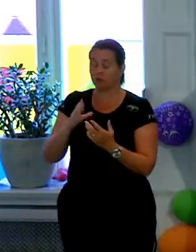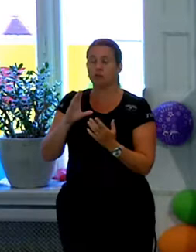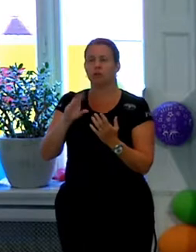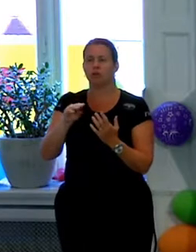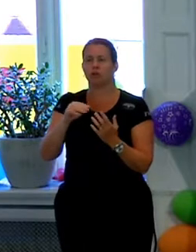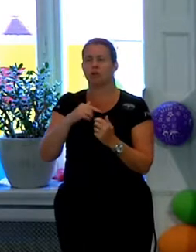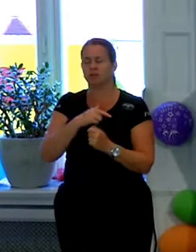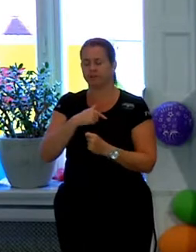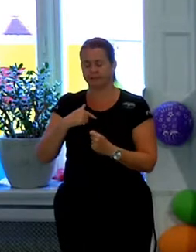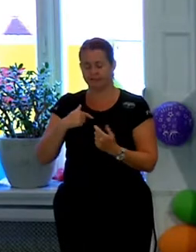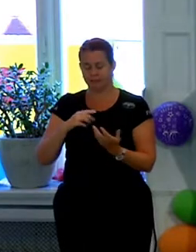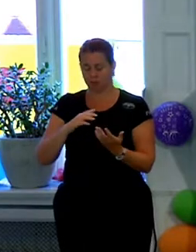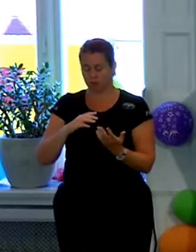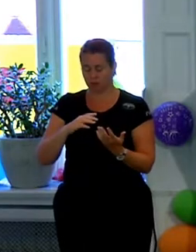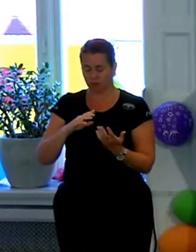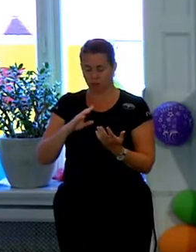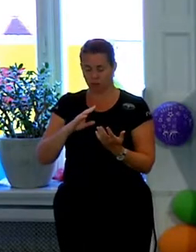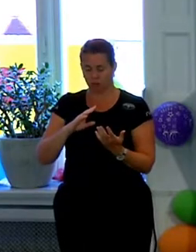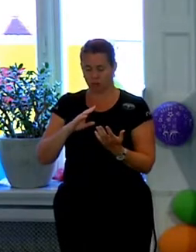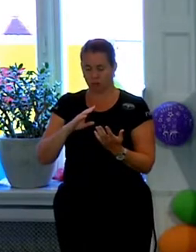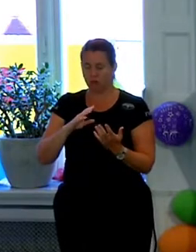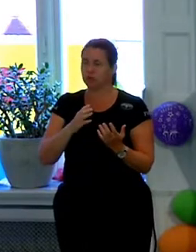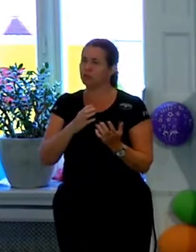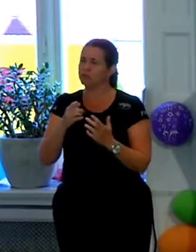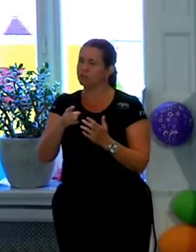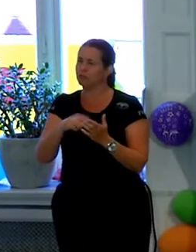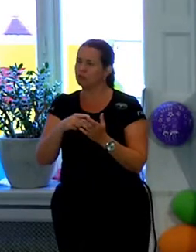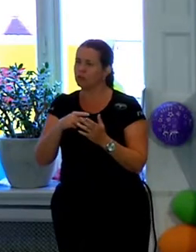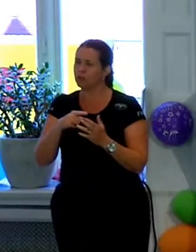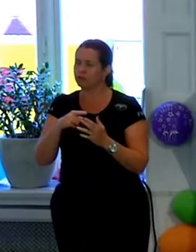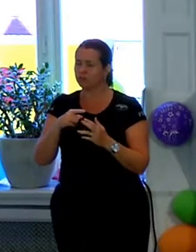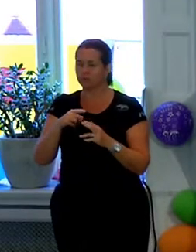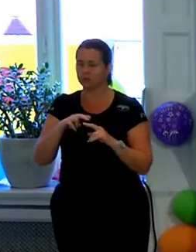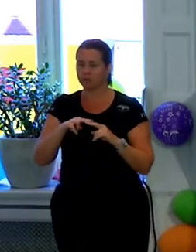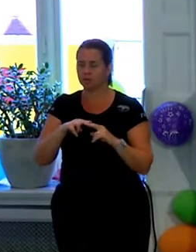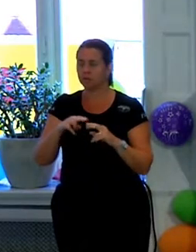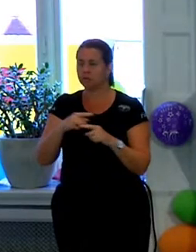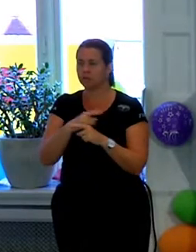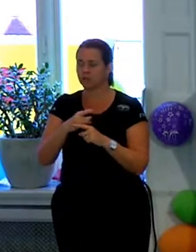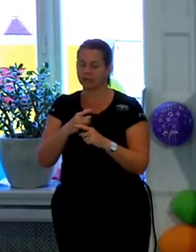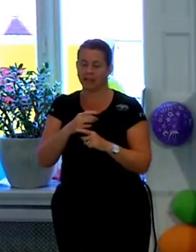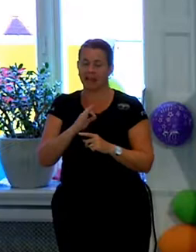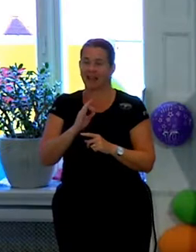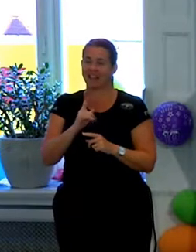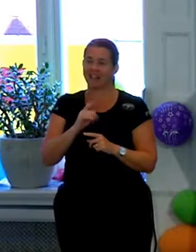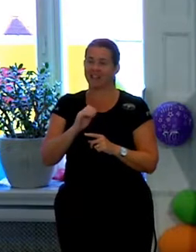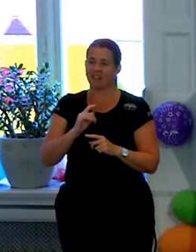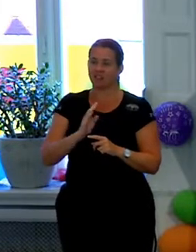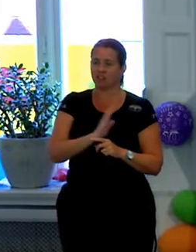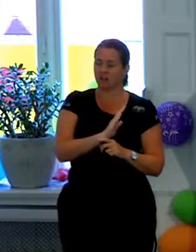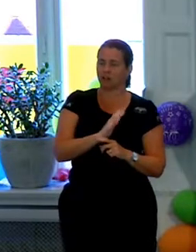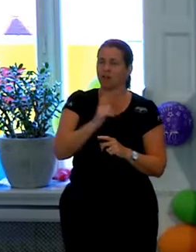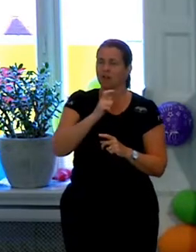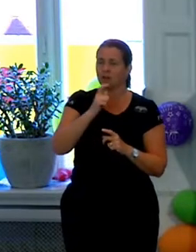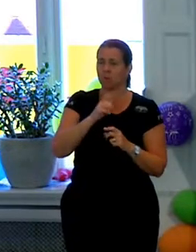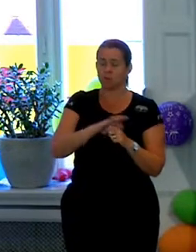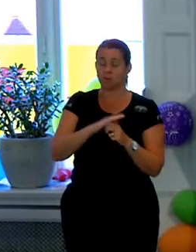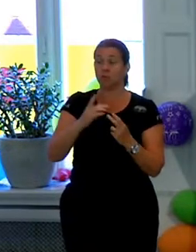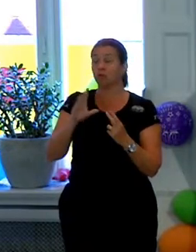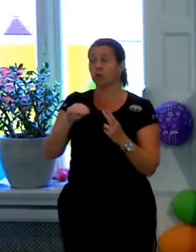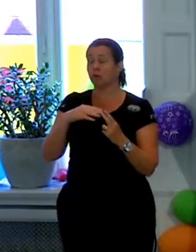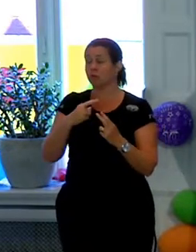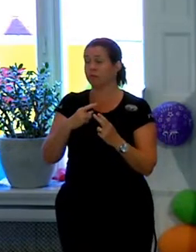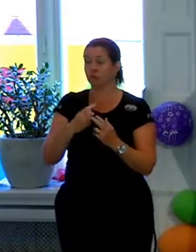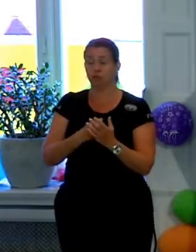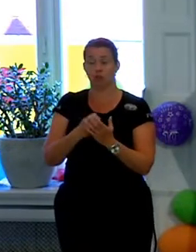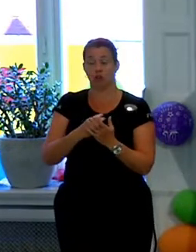Vi har inte den typen av transporter. Jag tror det är mer Lennarts fackområde det här snarare än mitt. Vi kör ju inte gods, vi